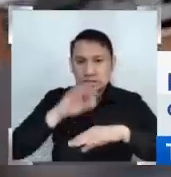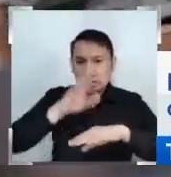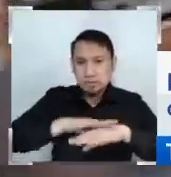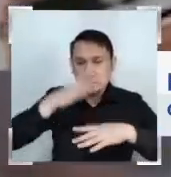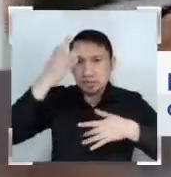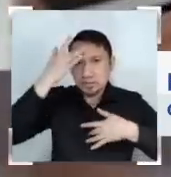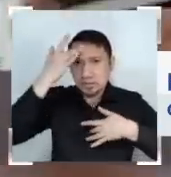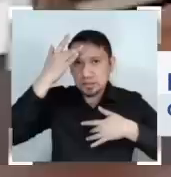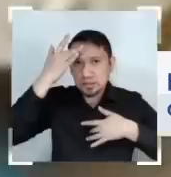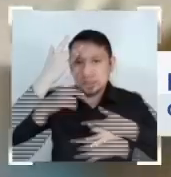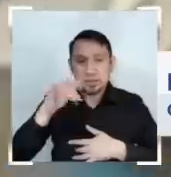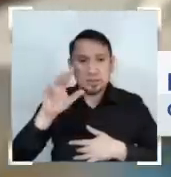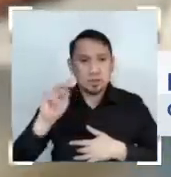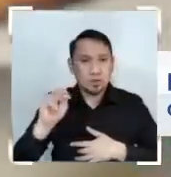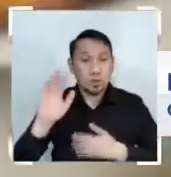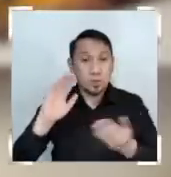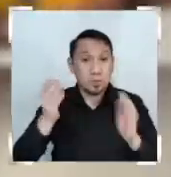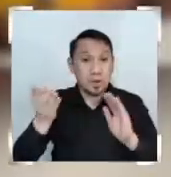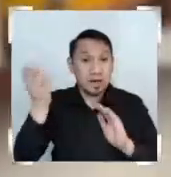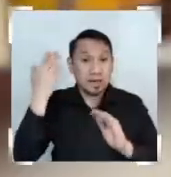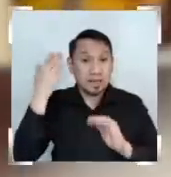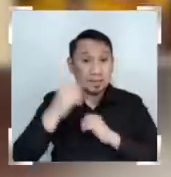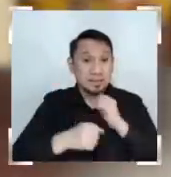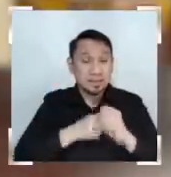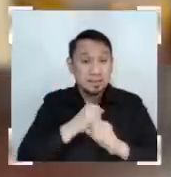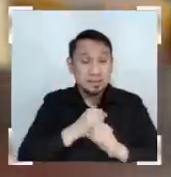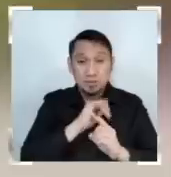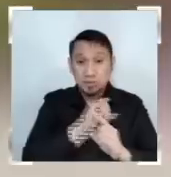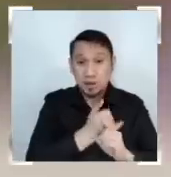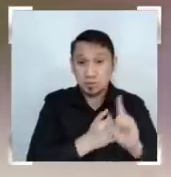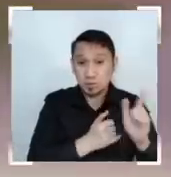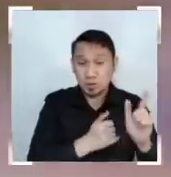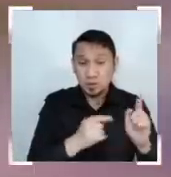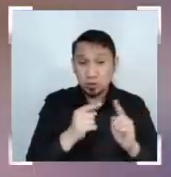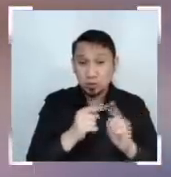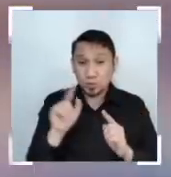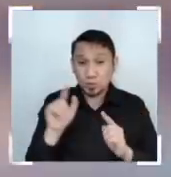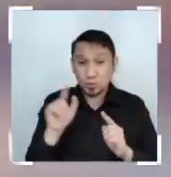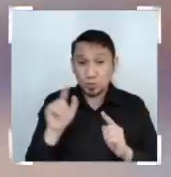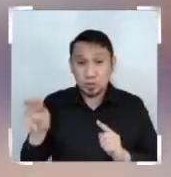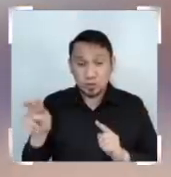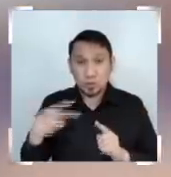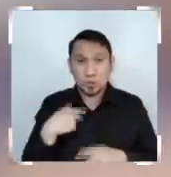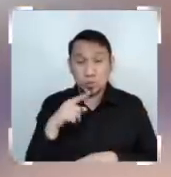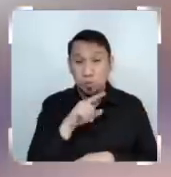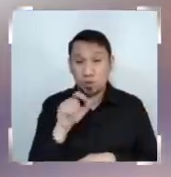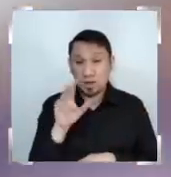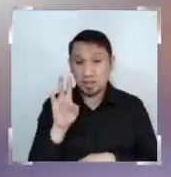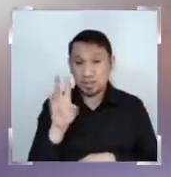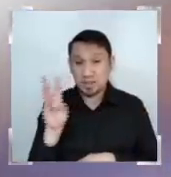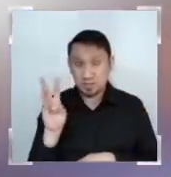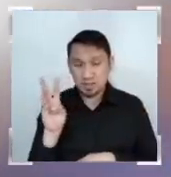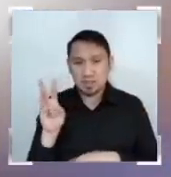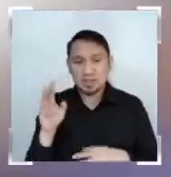Center kumpara noong isang taon. Mula January 2022, umabot sa 176 ang na-admit na dengue patients